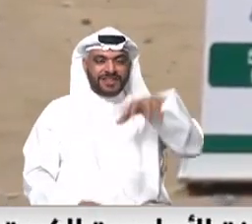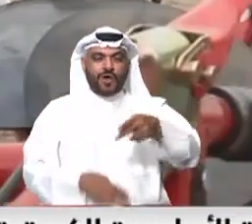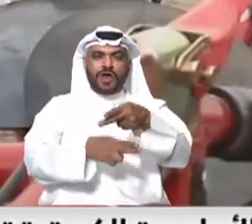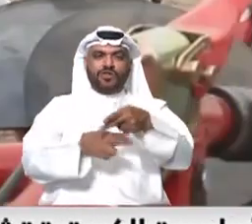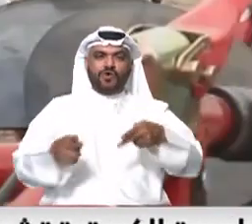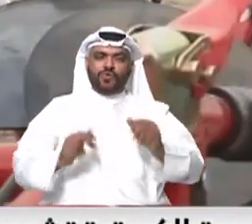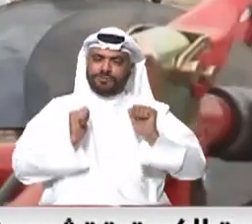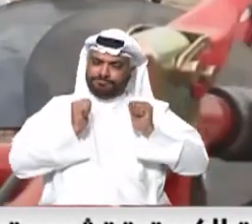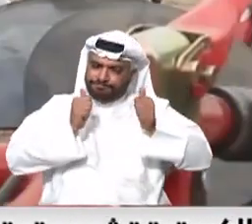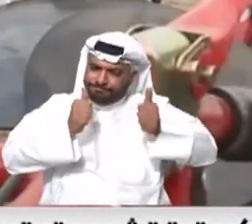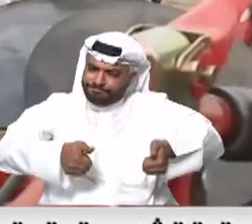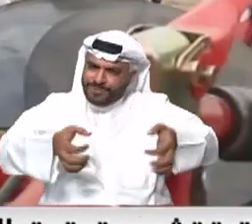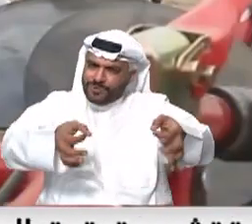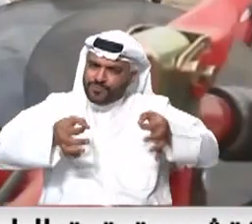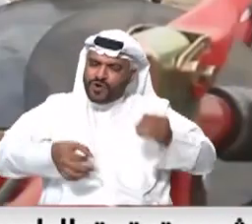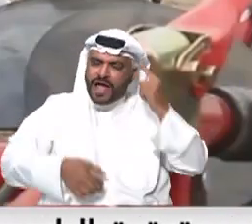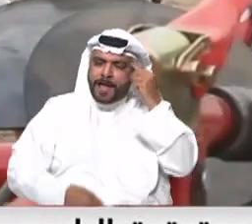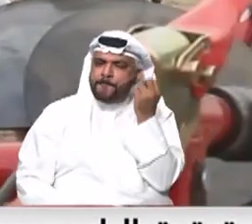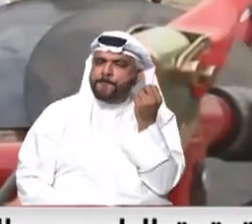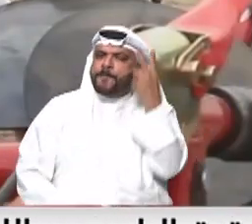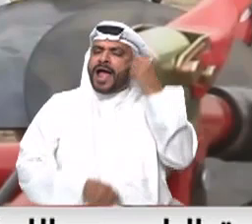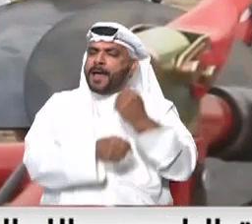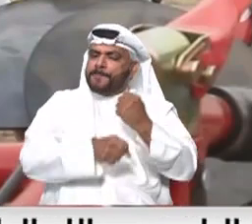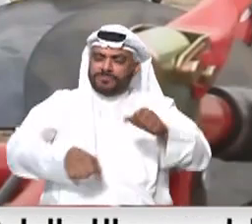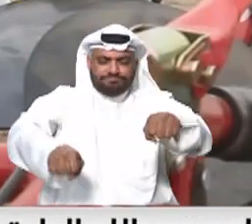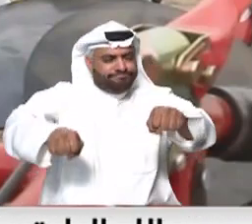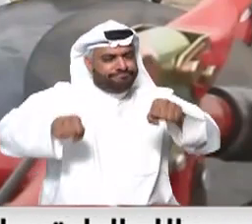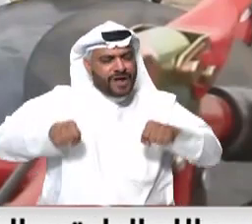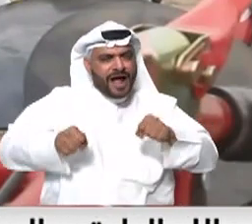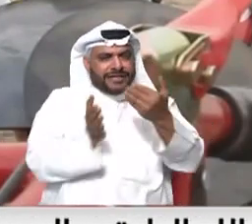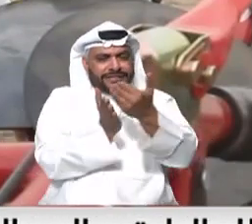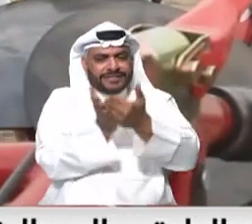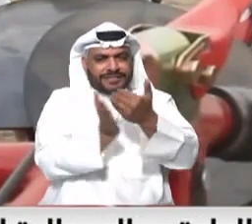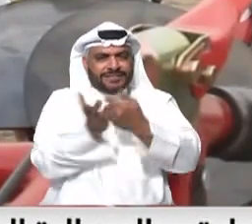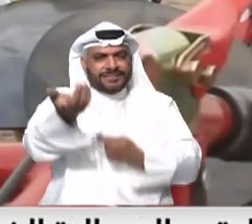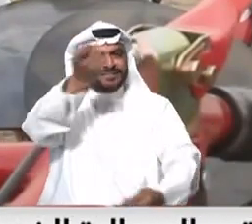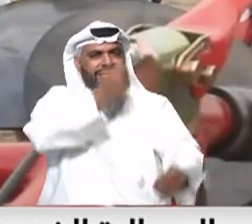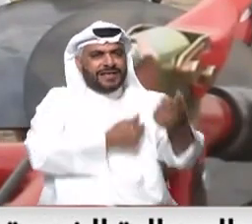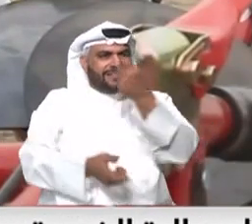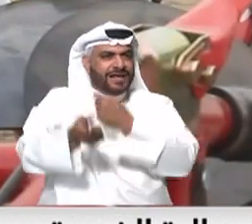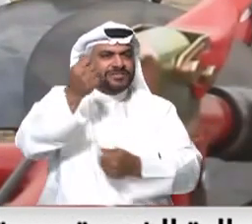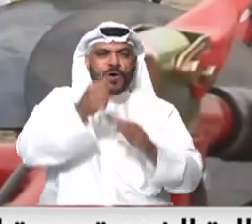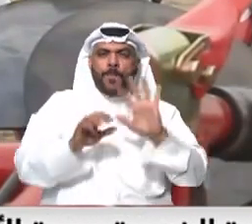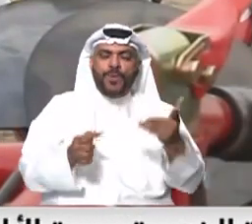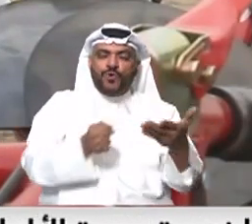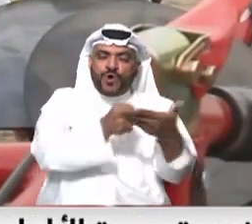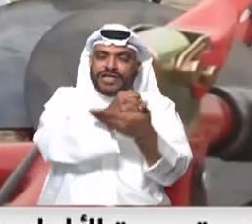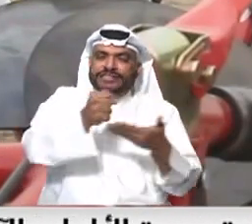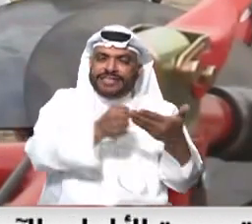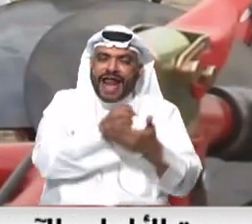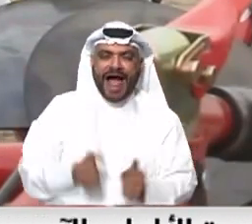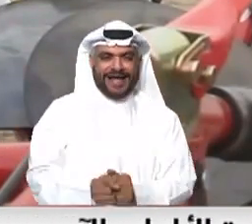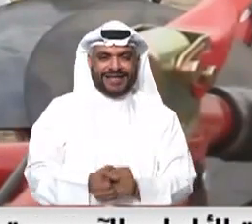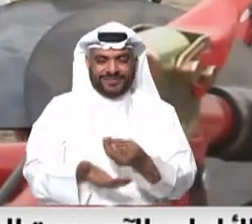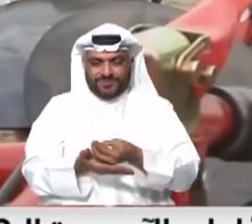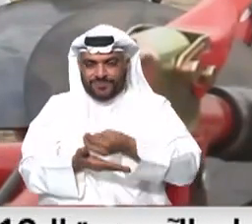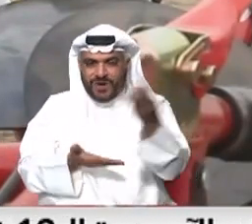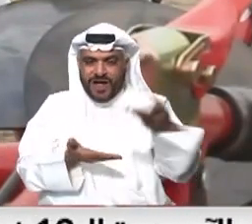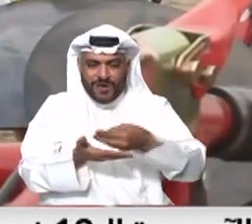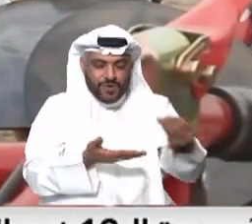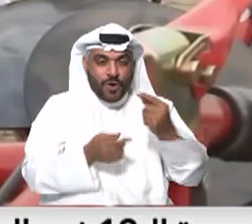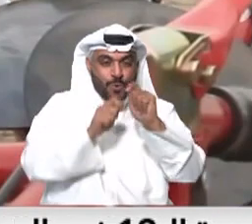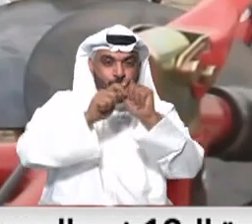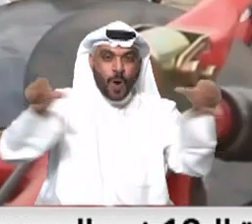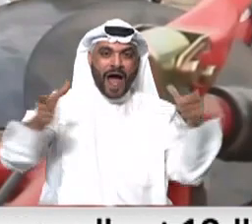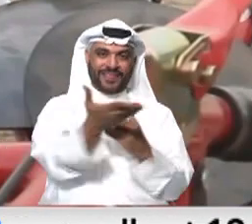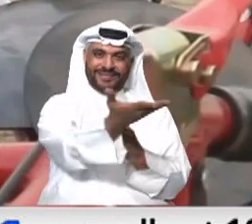اهتماما كبيرا بمشاريع التمكين الاقتصادي، لا سيما الاهتمام بالقطاع الزراعي، الامر الذي يبدو واضحا